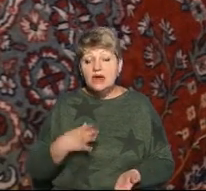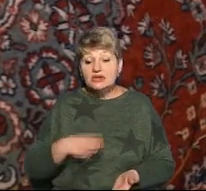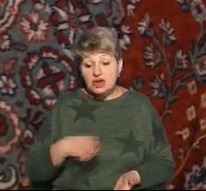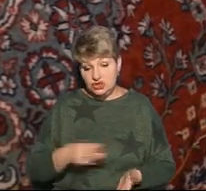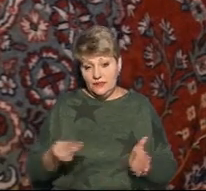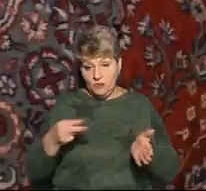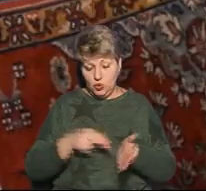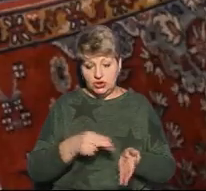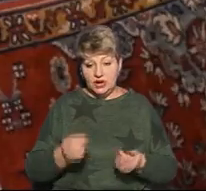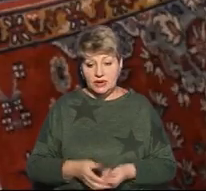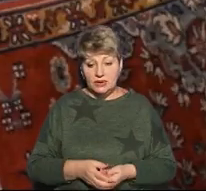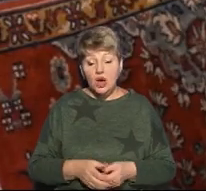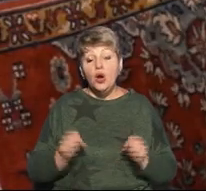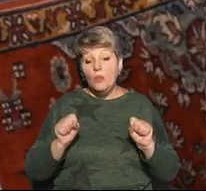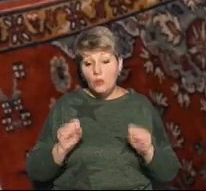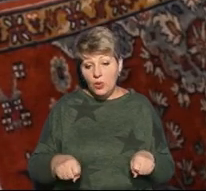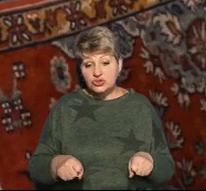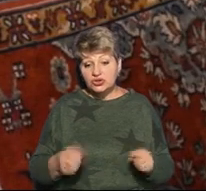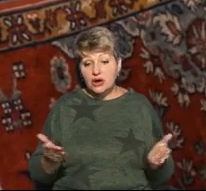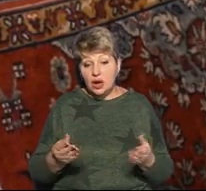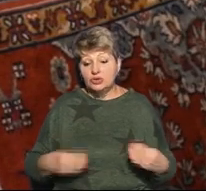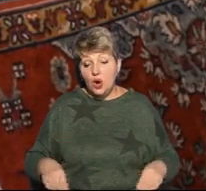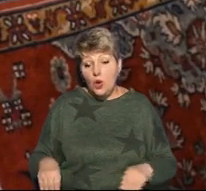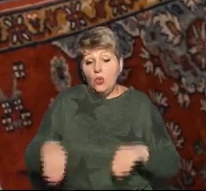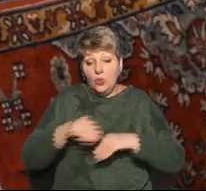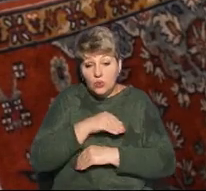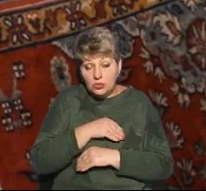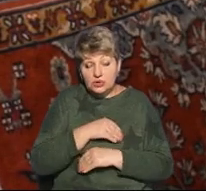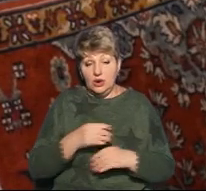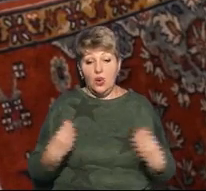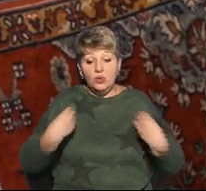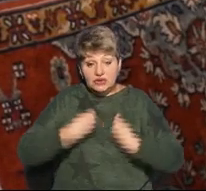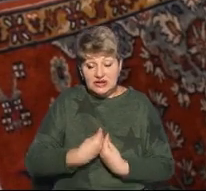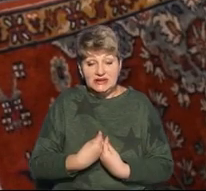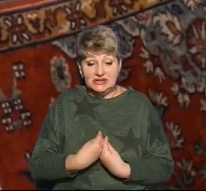навіщо його включати? Можна ж якось окутатися, одітися і